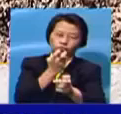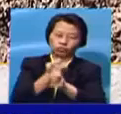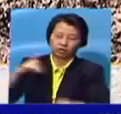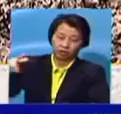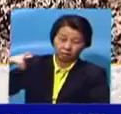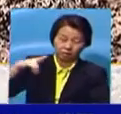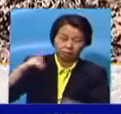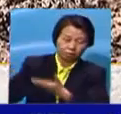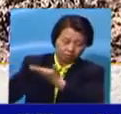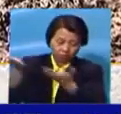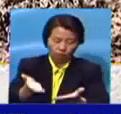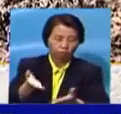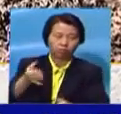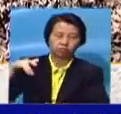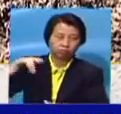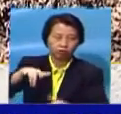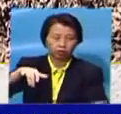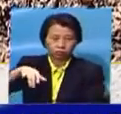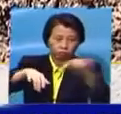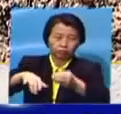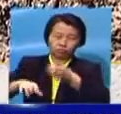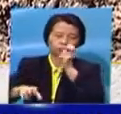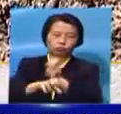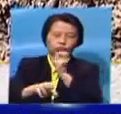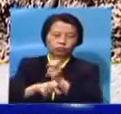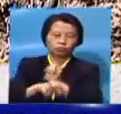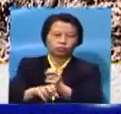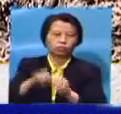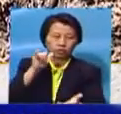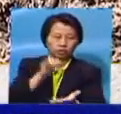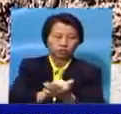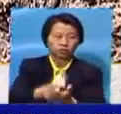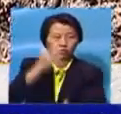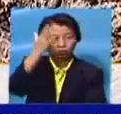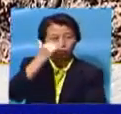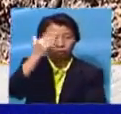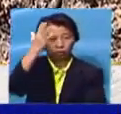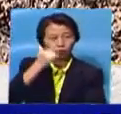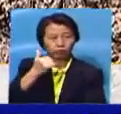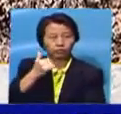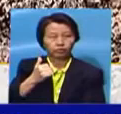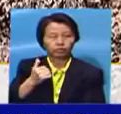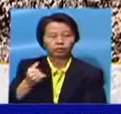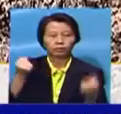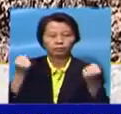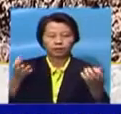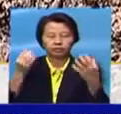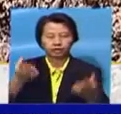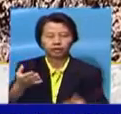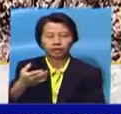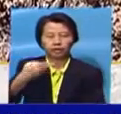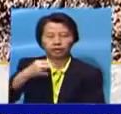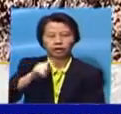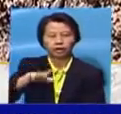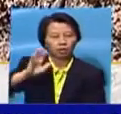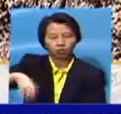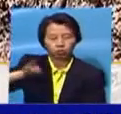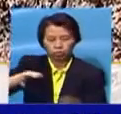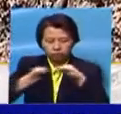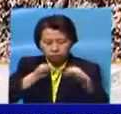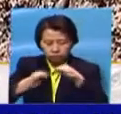tersebut teras adalah antara penyebab utama Kenapa banyak perkara yang